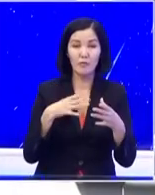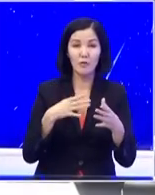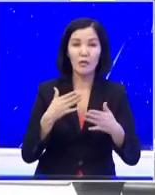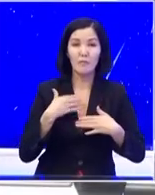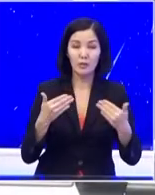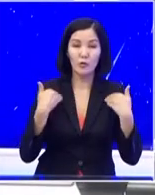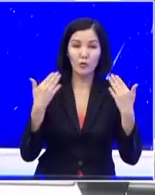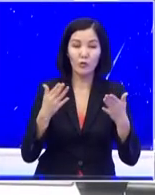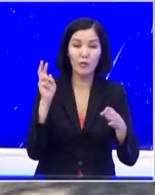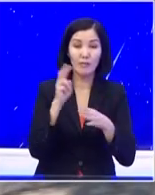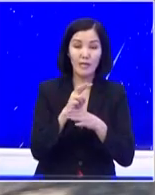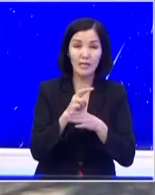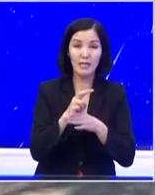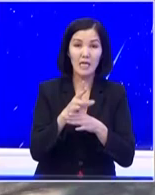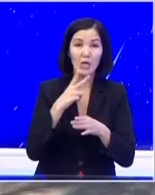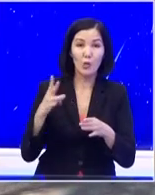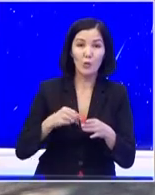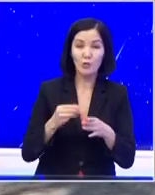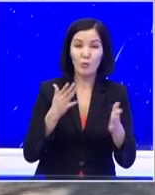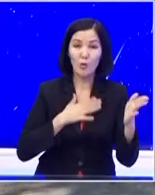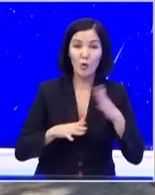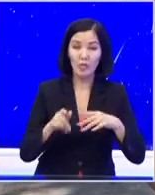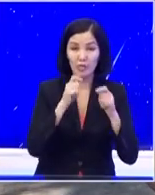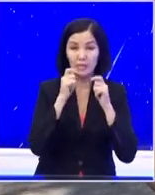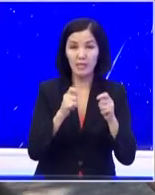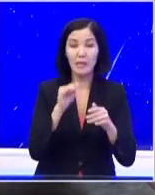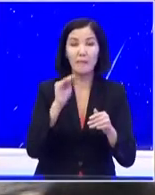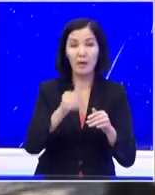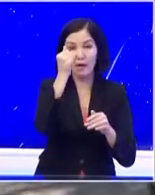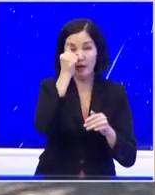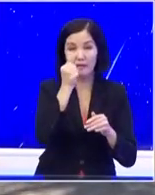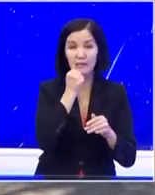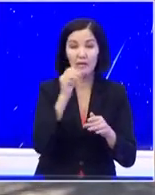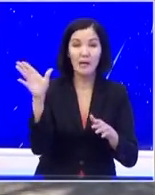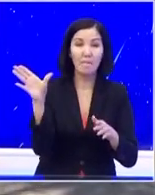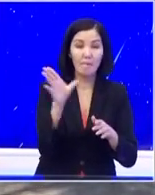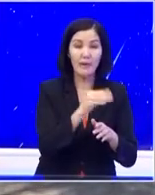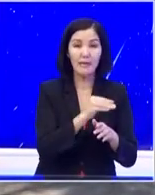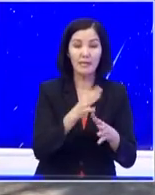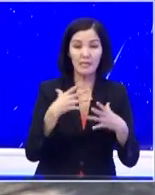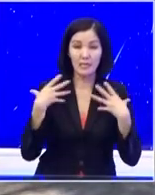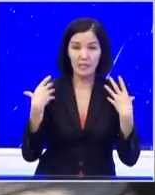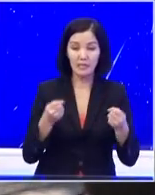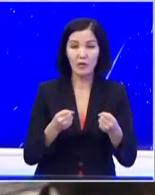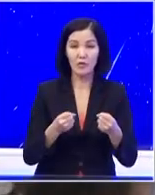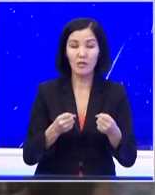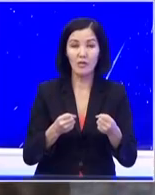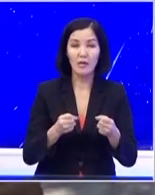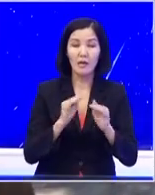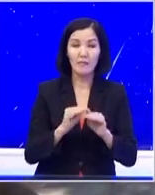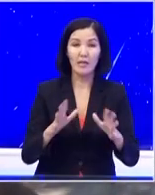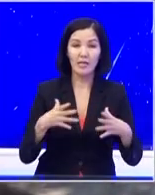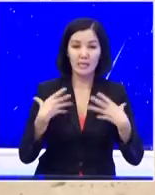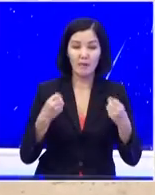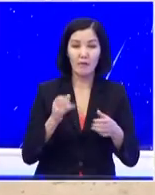отыр. Қызымызға қуаныш сыйлап отыр, көпте мыңда бір алғыс. Баршаларыңызға дендеріңізге саулық тілеймін, балаларымыз аман